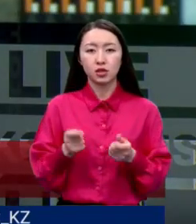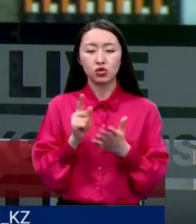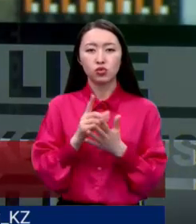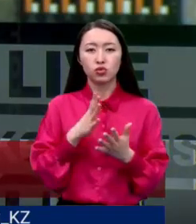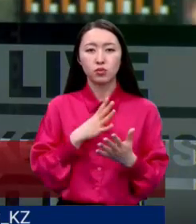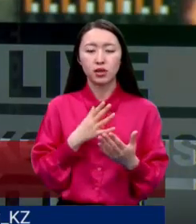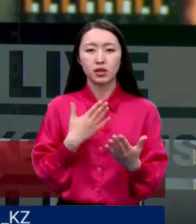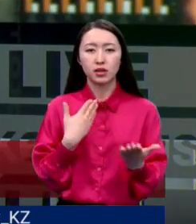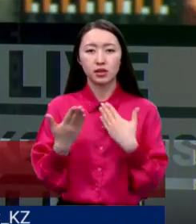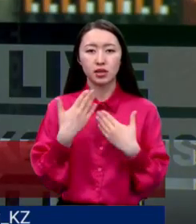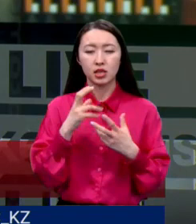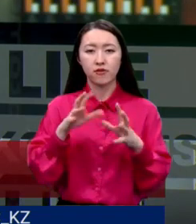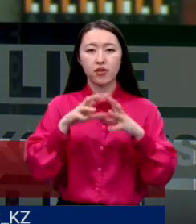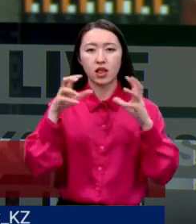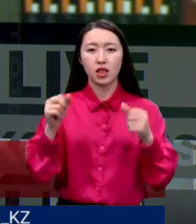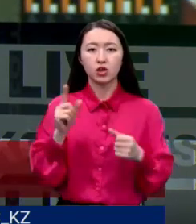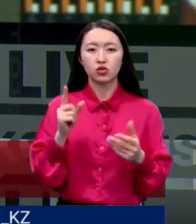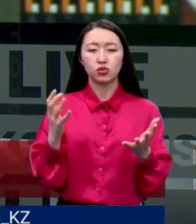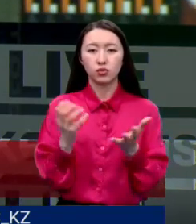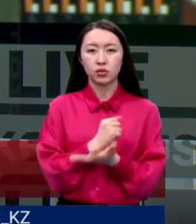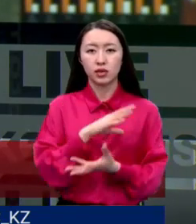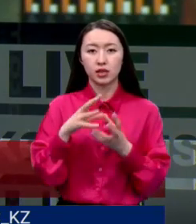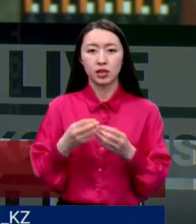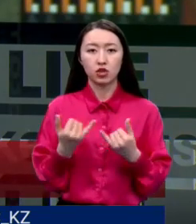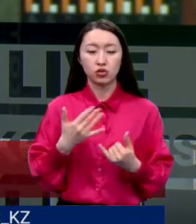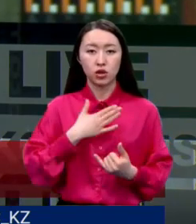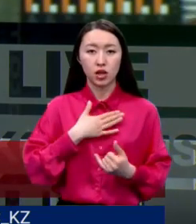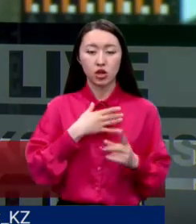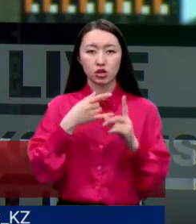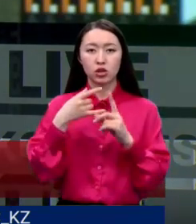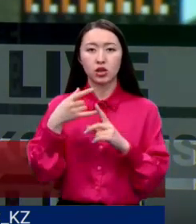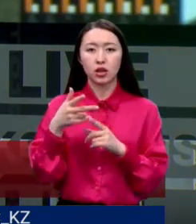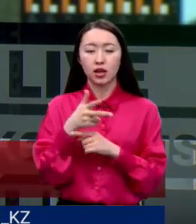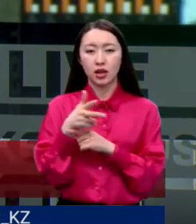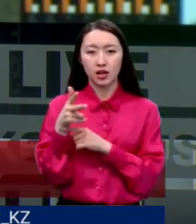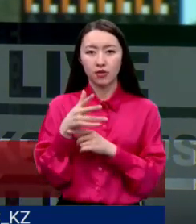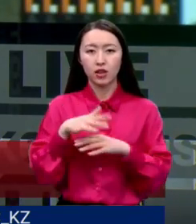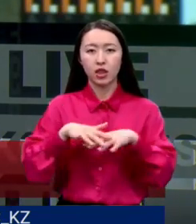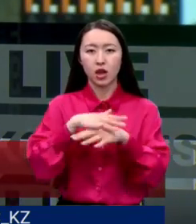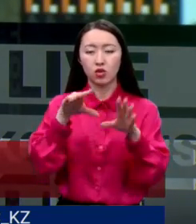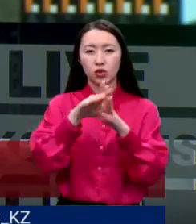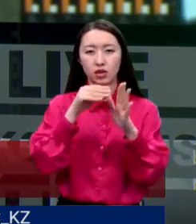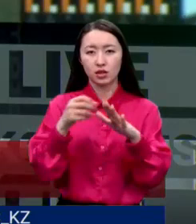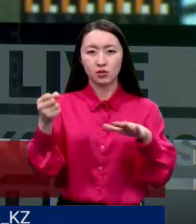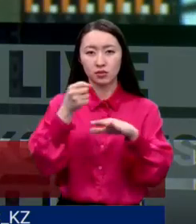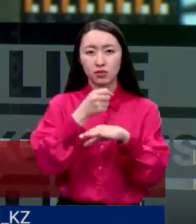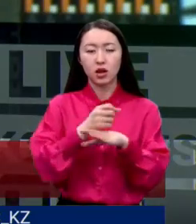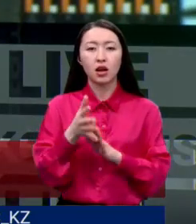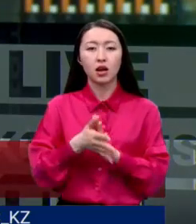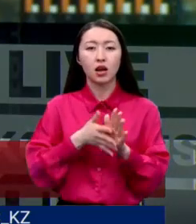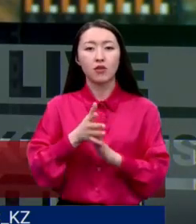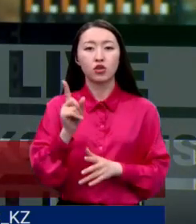диалог с властью, чтобы приходить к результату. Но вот в нашем эфире народные избранники, и вот в последний раз, насколько я помню, Азат Перуашев говорил мне,